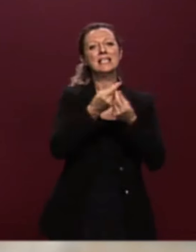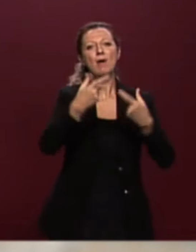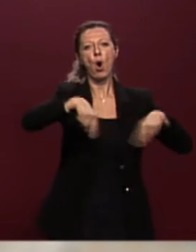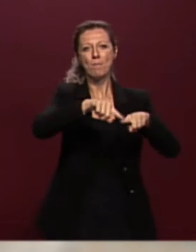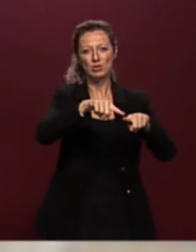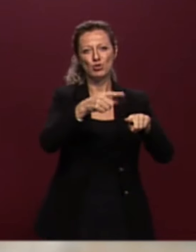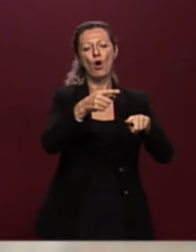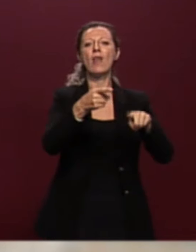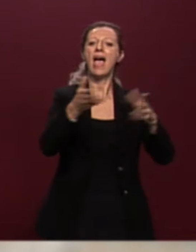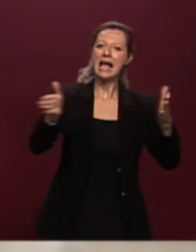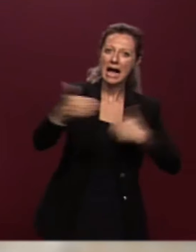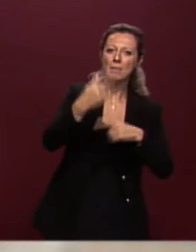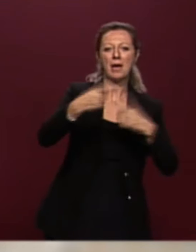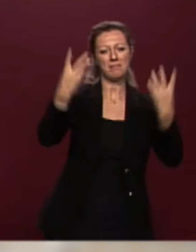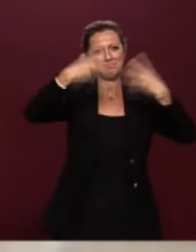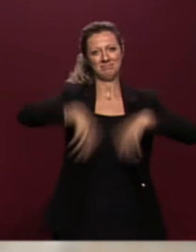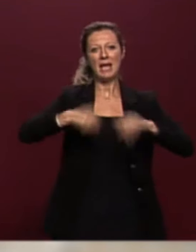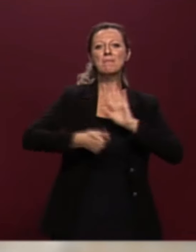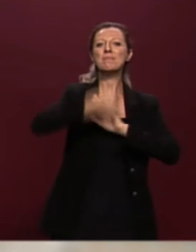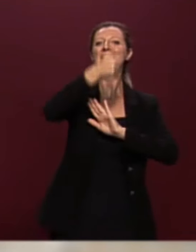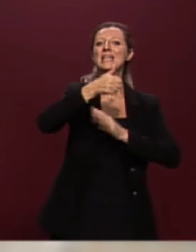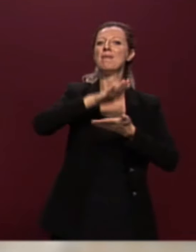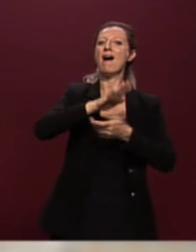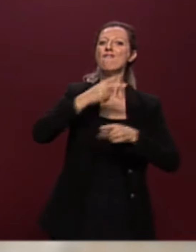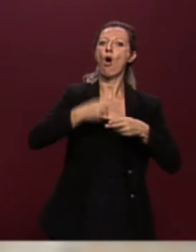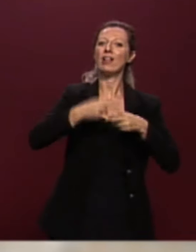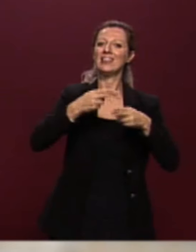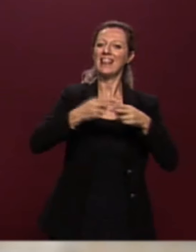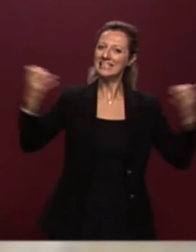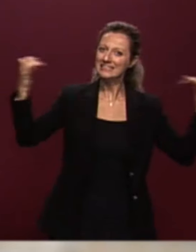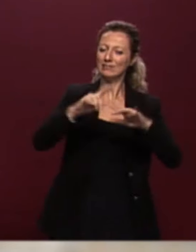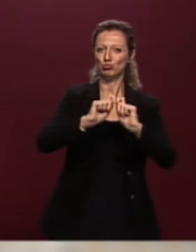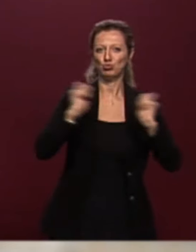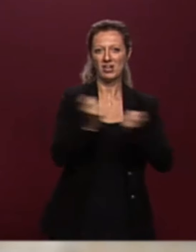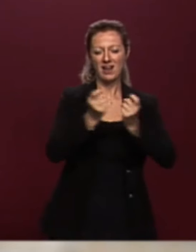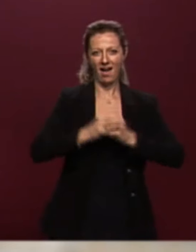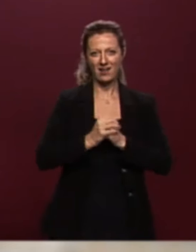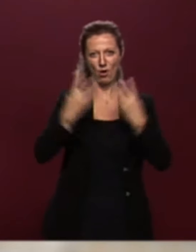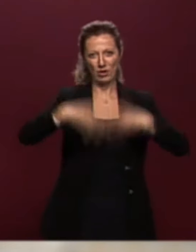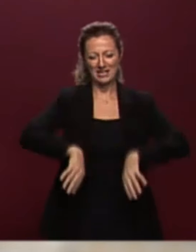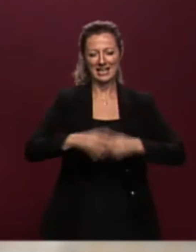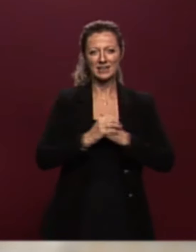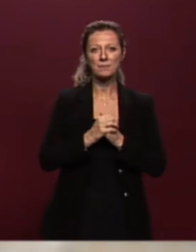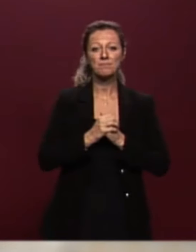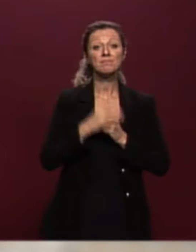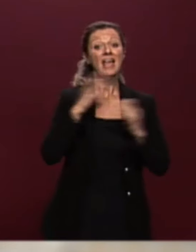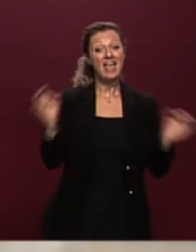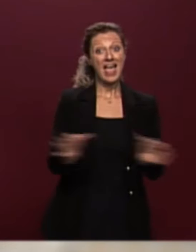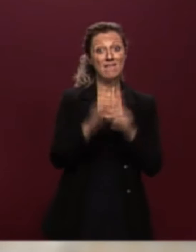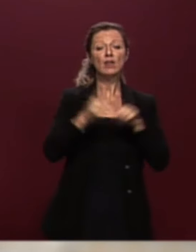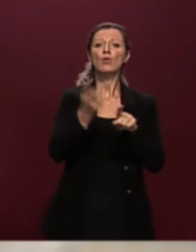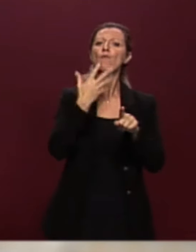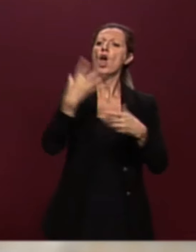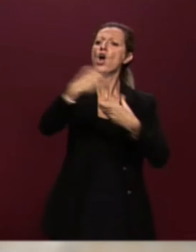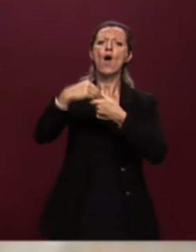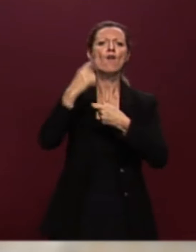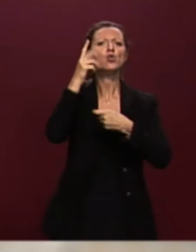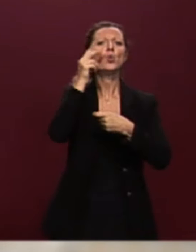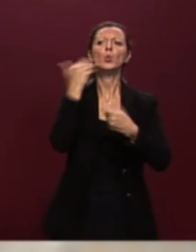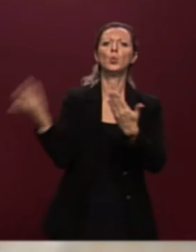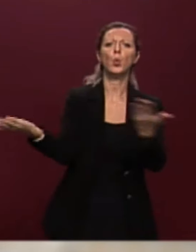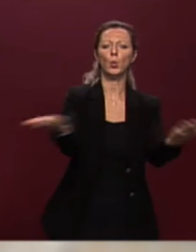Commissione e con la Camera per organizzare questa prima edizione degli Stati Generali. Un'iniziativa che appunto vuole coinvolgere tutte e tutti,